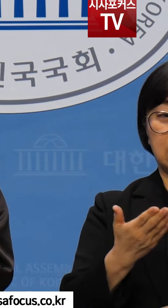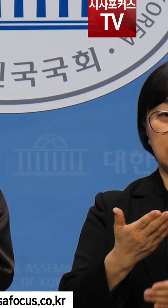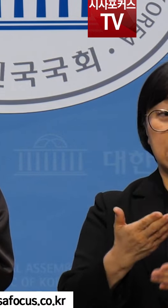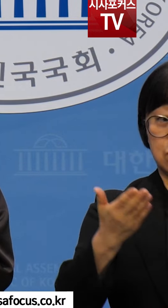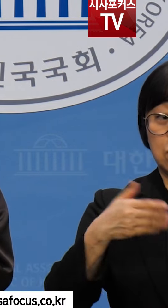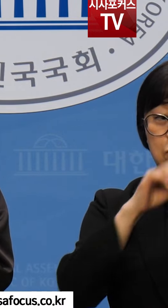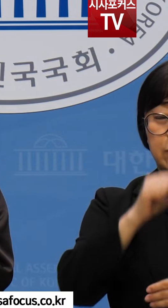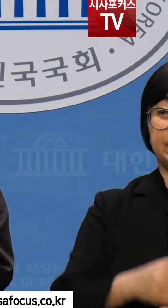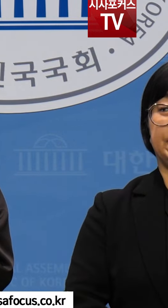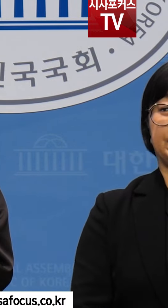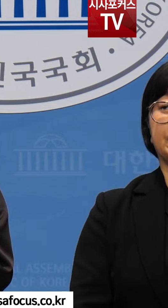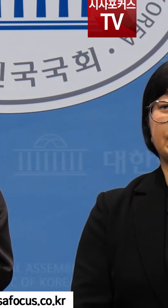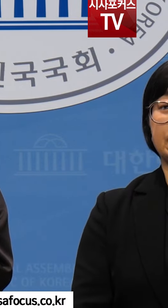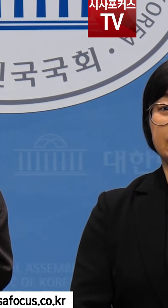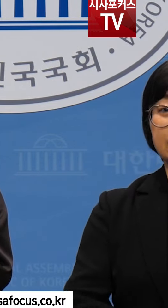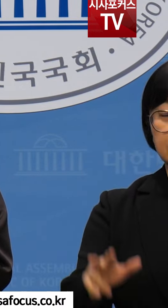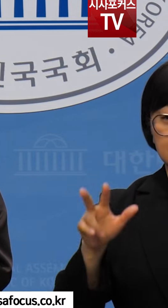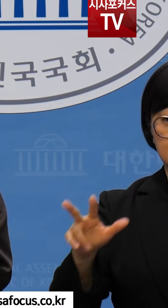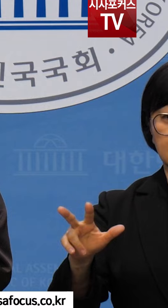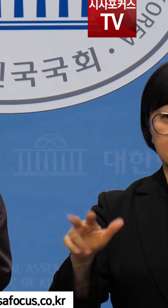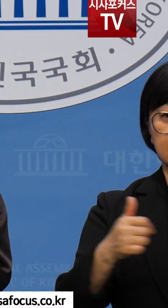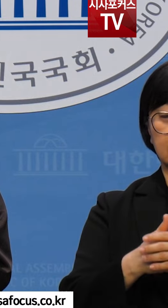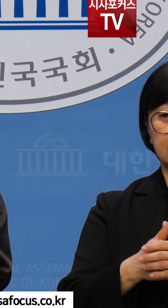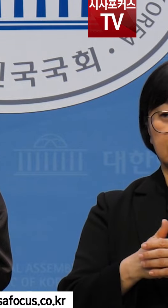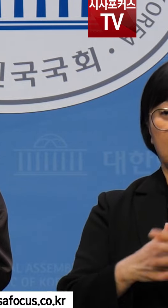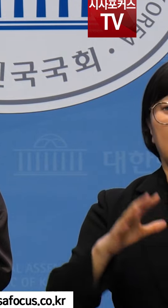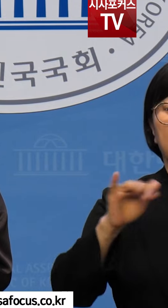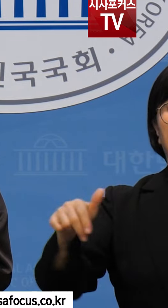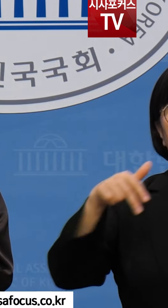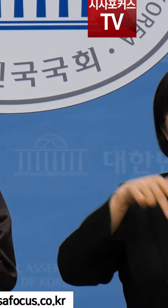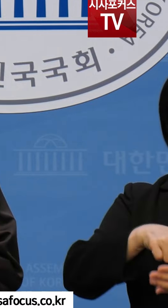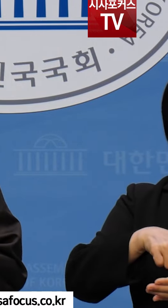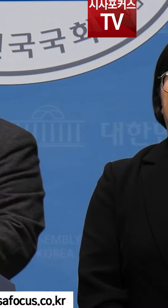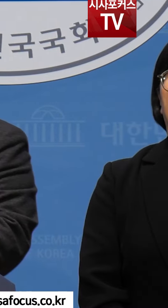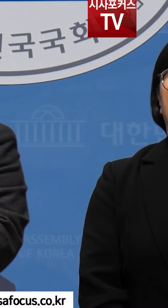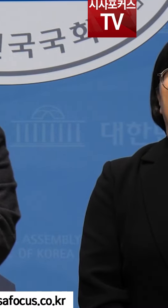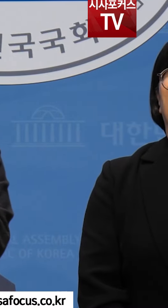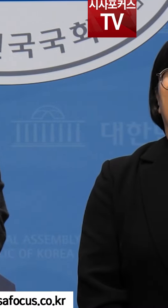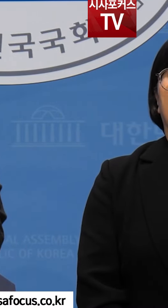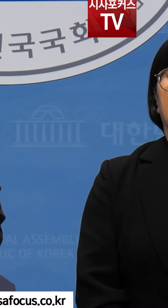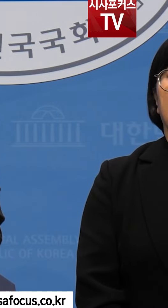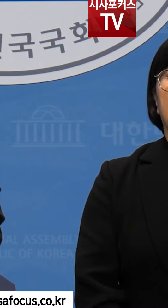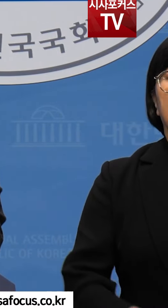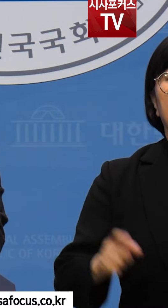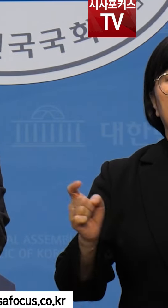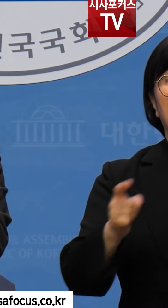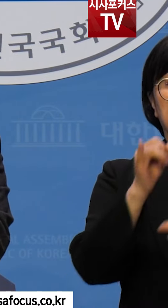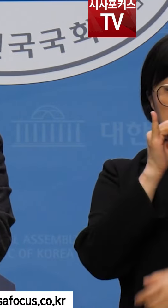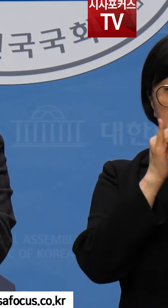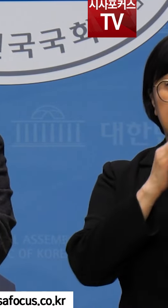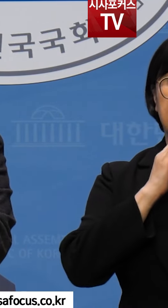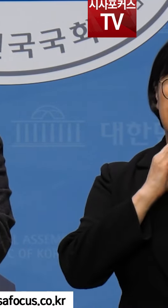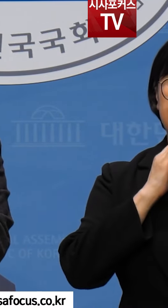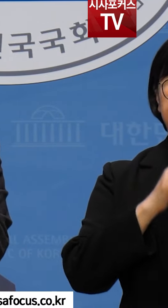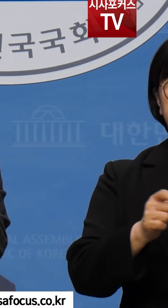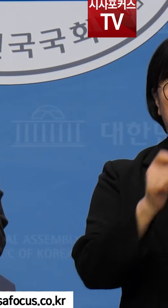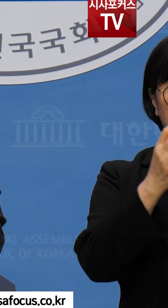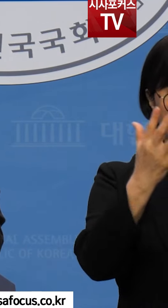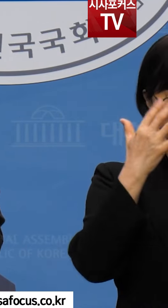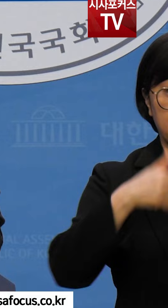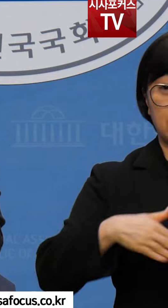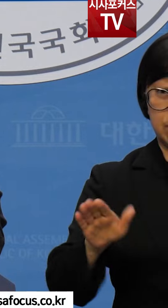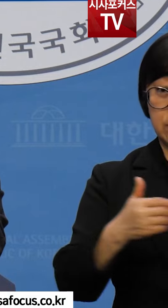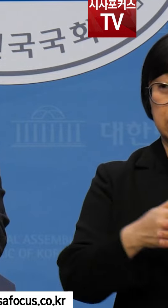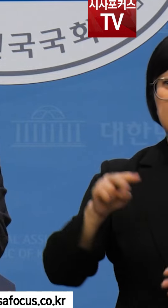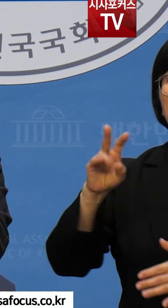해주시면 고맙겠습니다. 이제 그를 국민 앞에 서게 도와주십시오. 비록 논란은 있었다 하지만 구속까지 할 필요